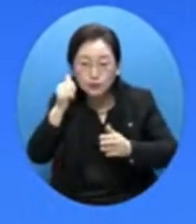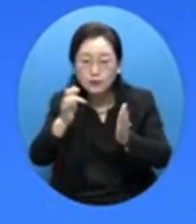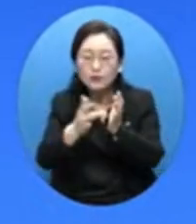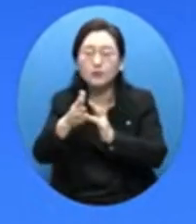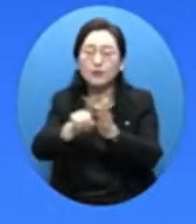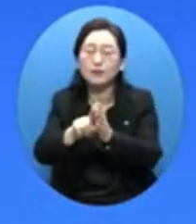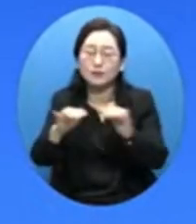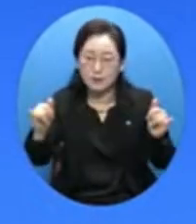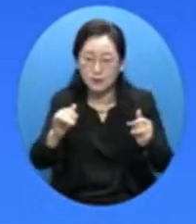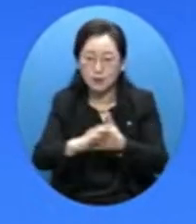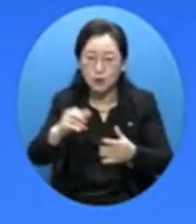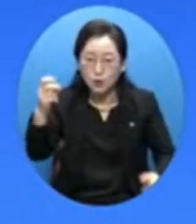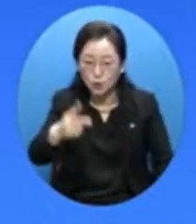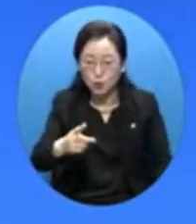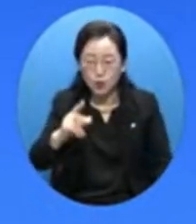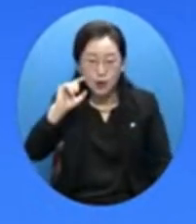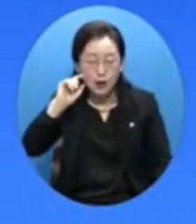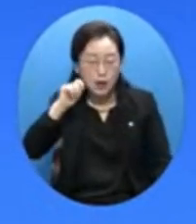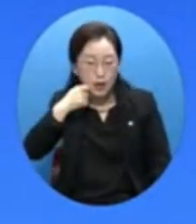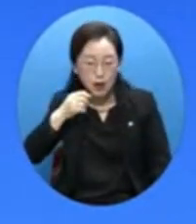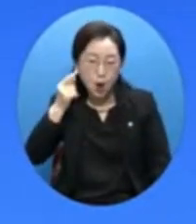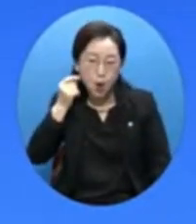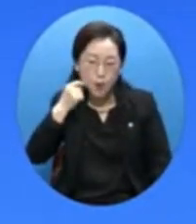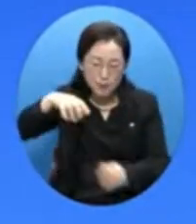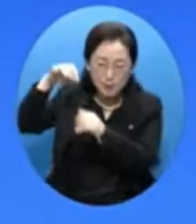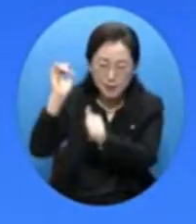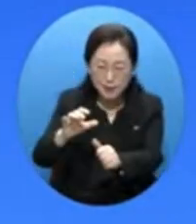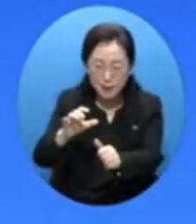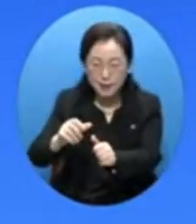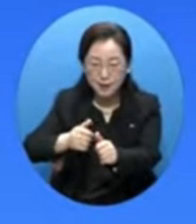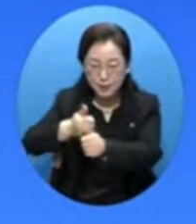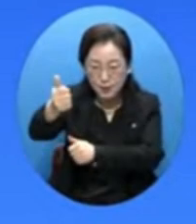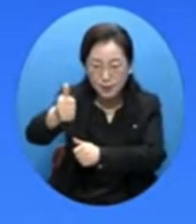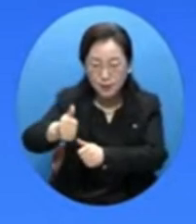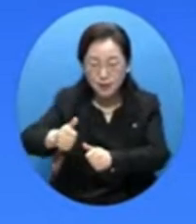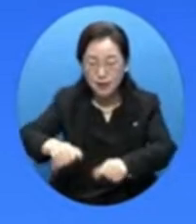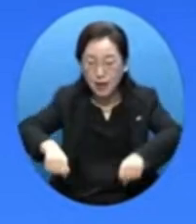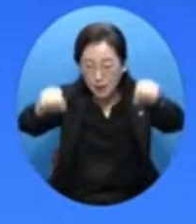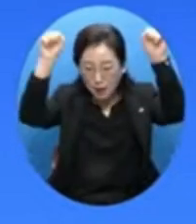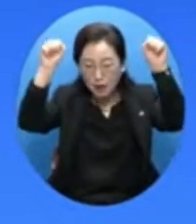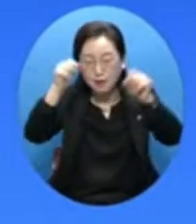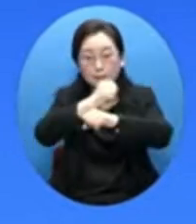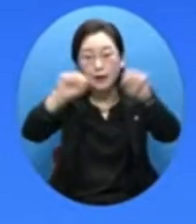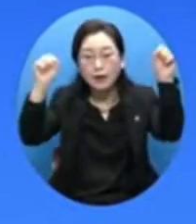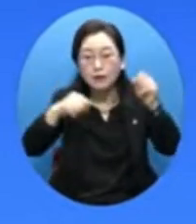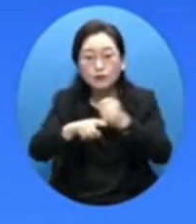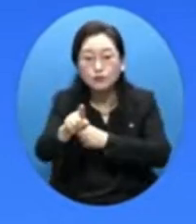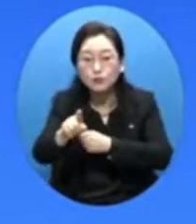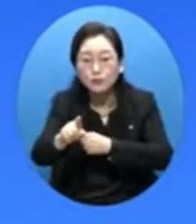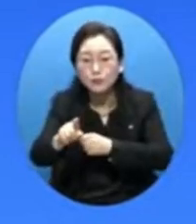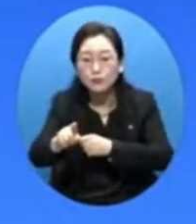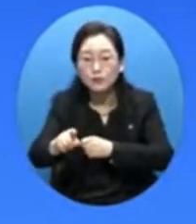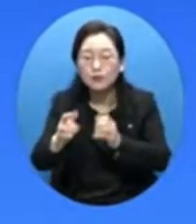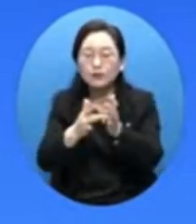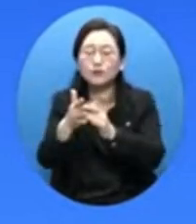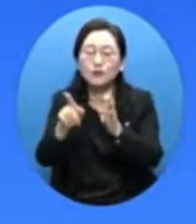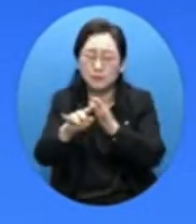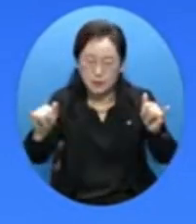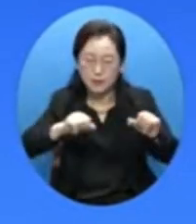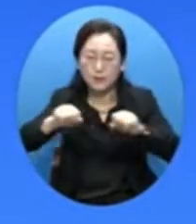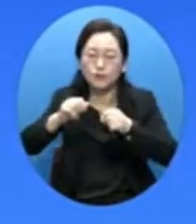어려움을 이기고 우리에게 위대한 해방을 맞게 한 것도 크리스찬들의 몫이었습니다. 그러나